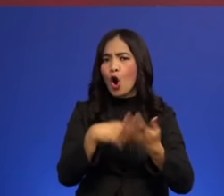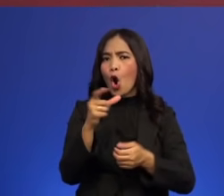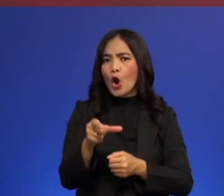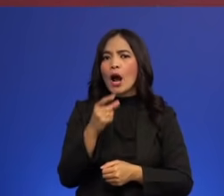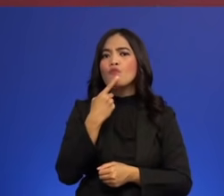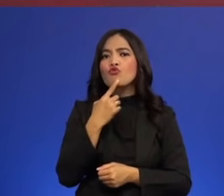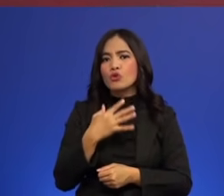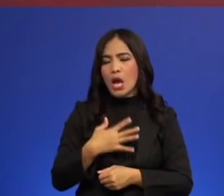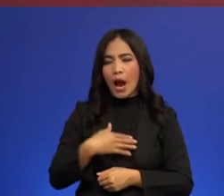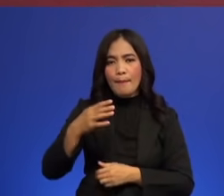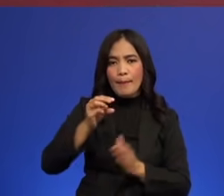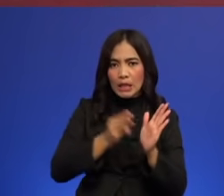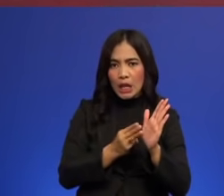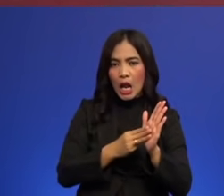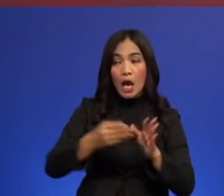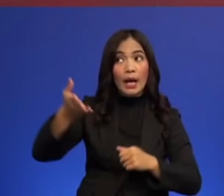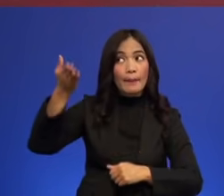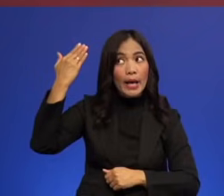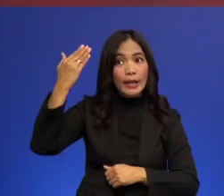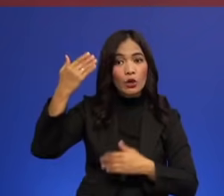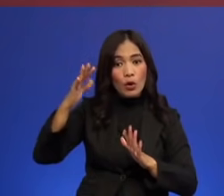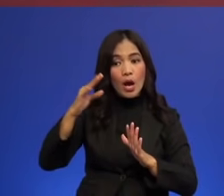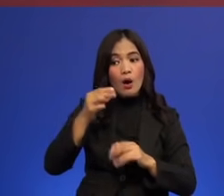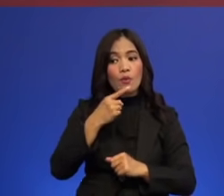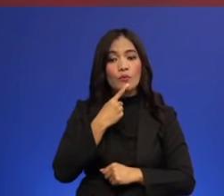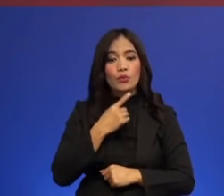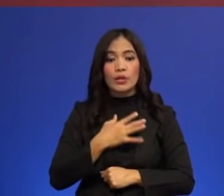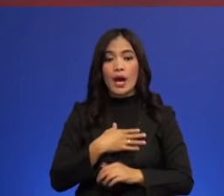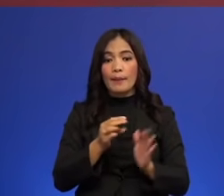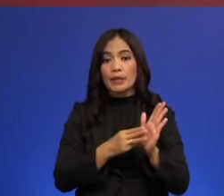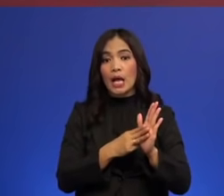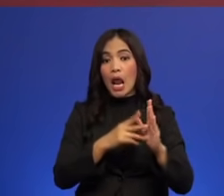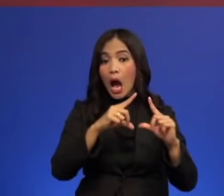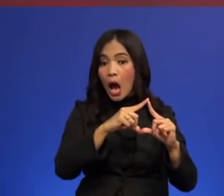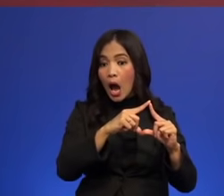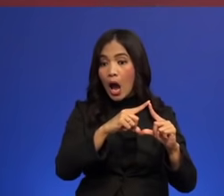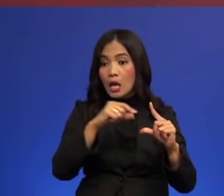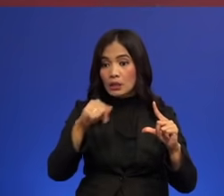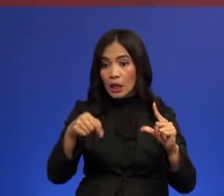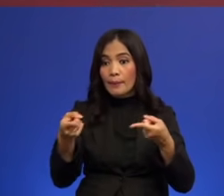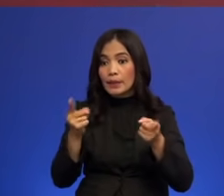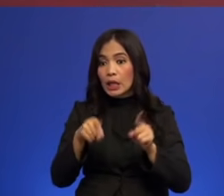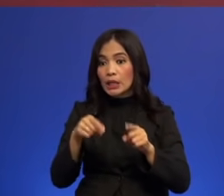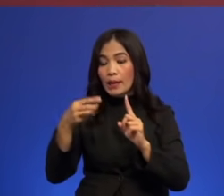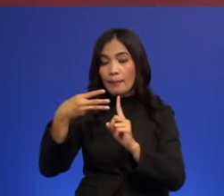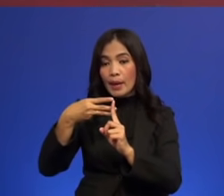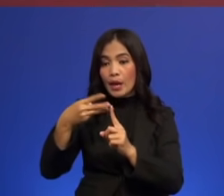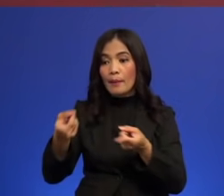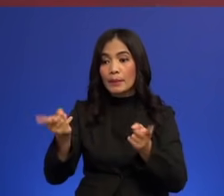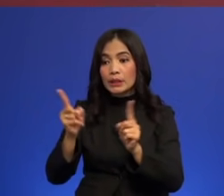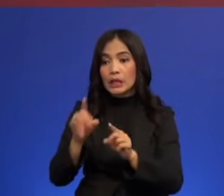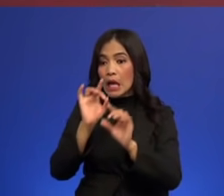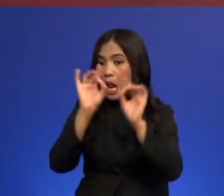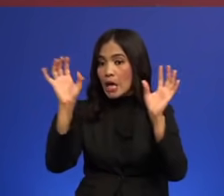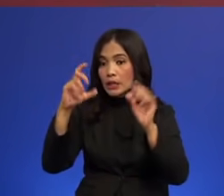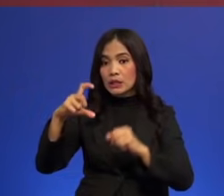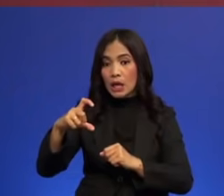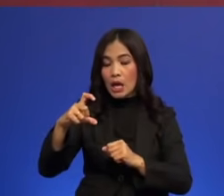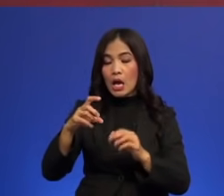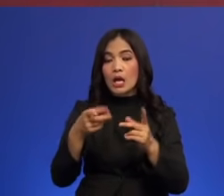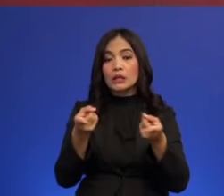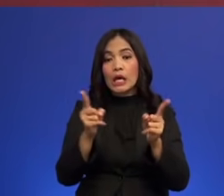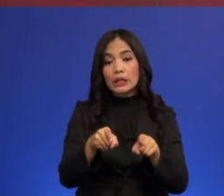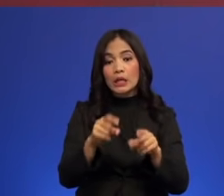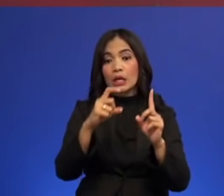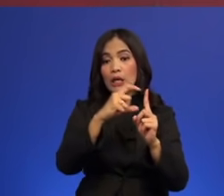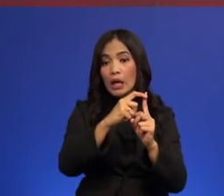Ya, kemarin kita punya masalah A, sekarang sudah B, nanti masalah lain C, masalah